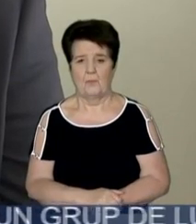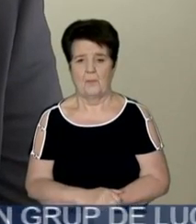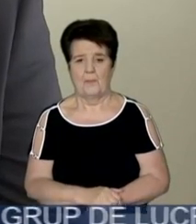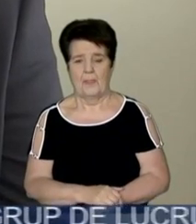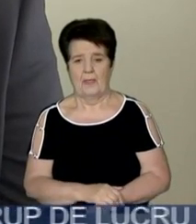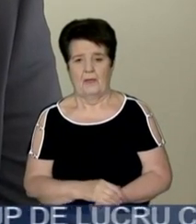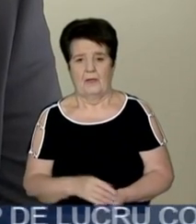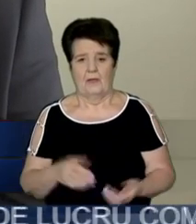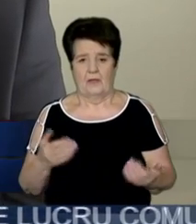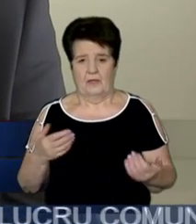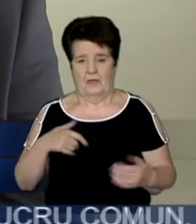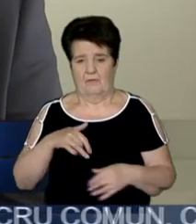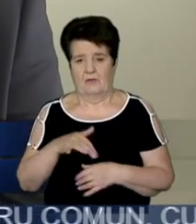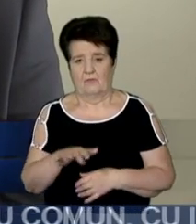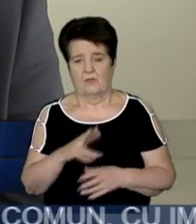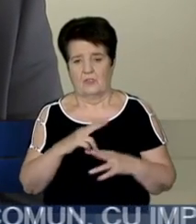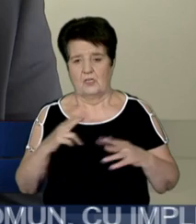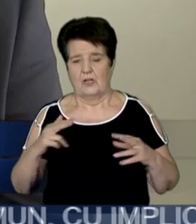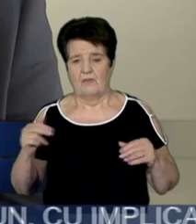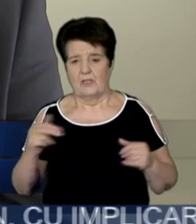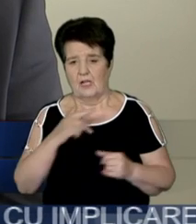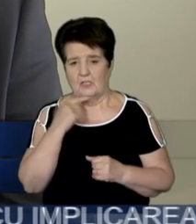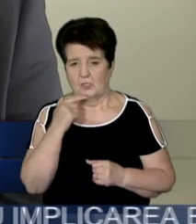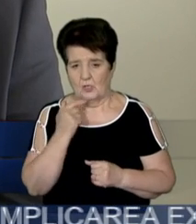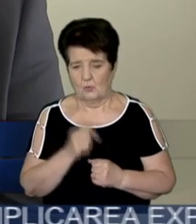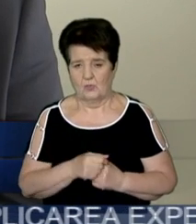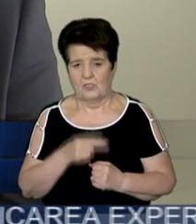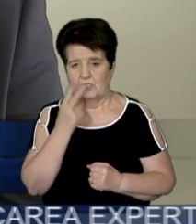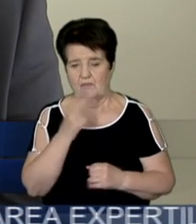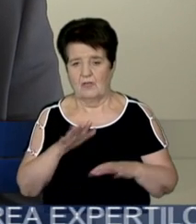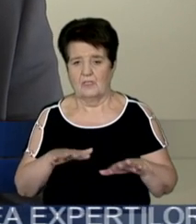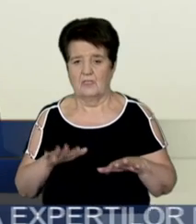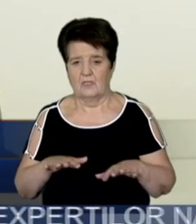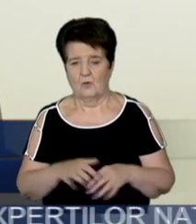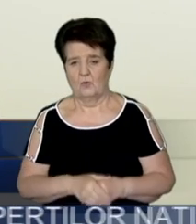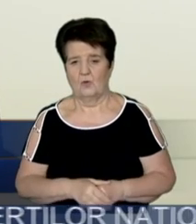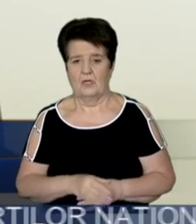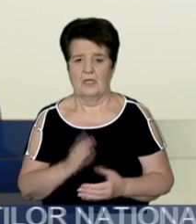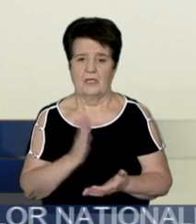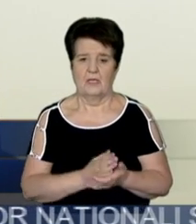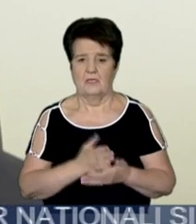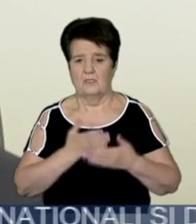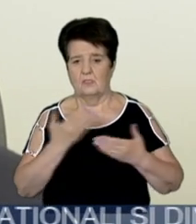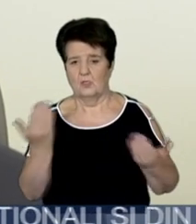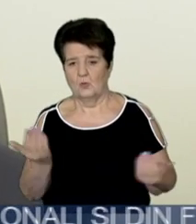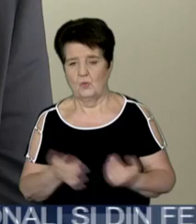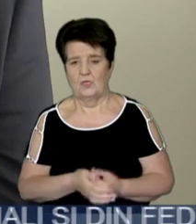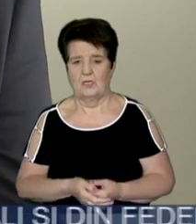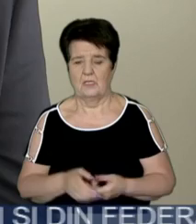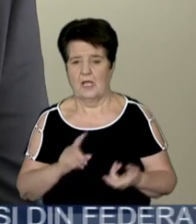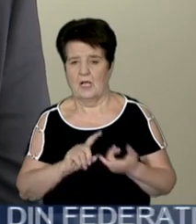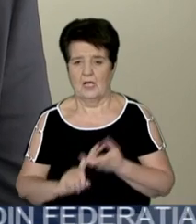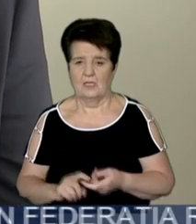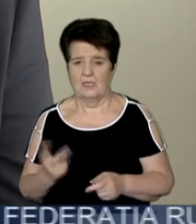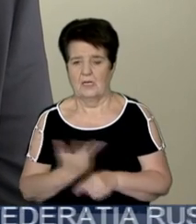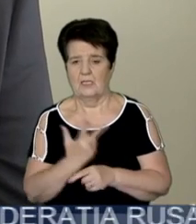Inspectorii ANSA vor merge în Federația Rusă să examineze loturile respective și să vadă este sau nu este un obiect de carantină. Deja e a